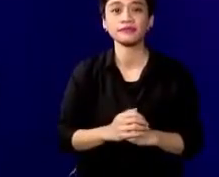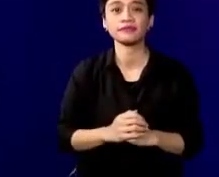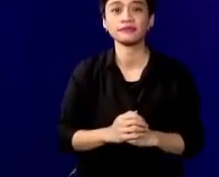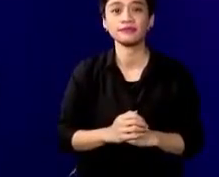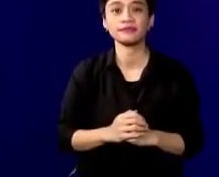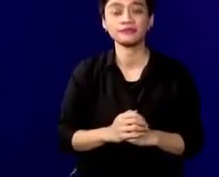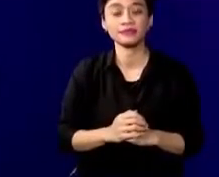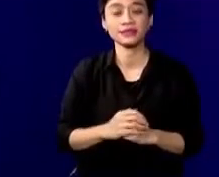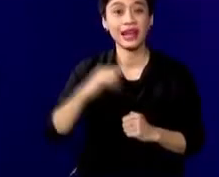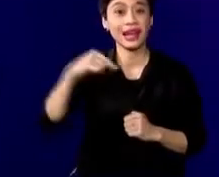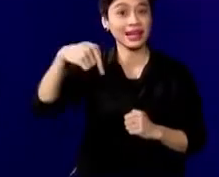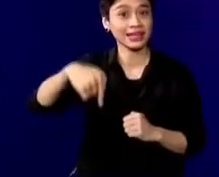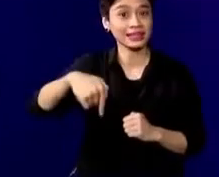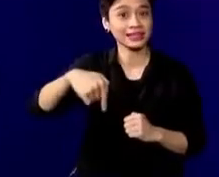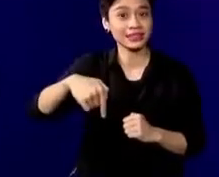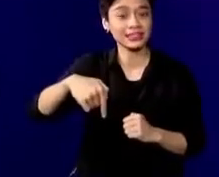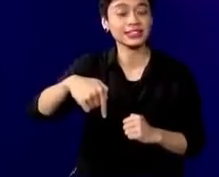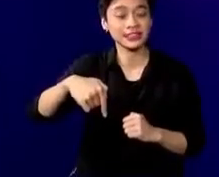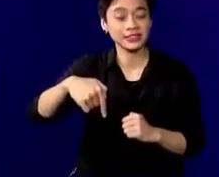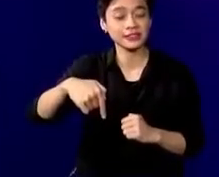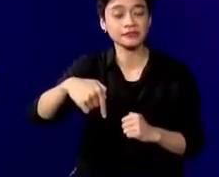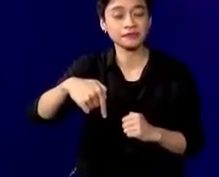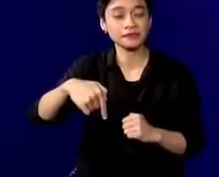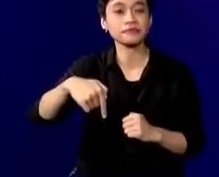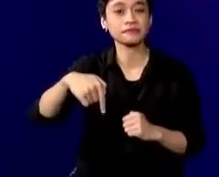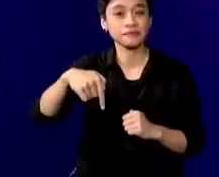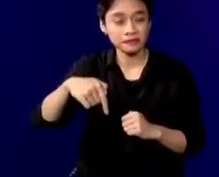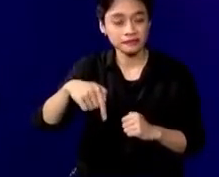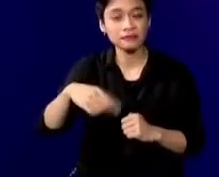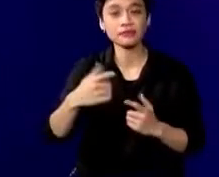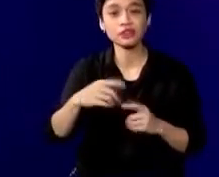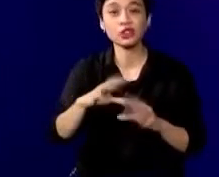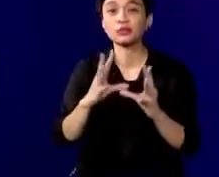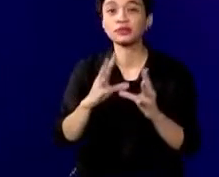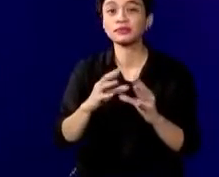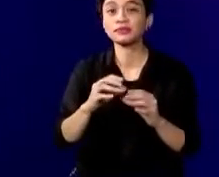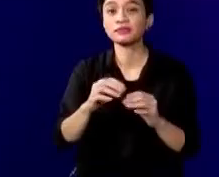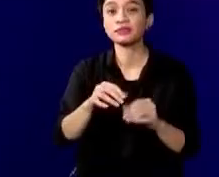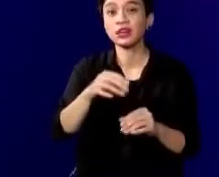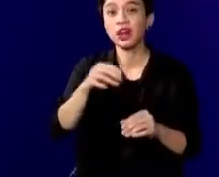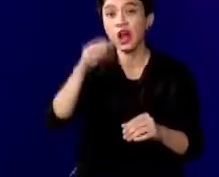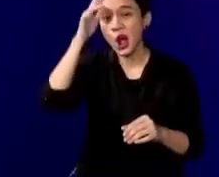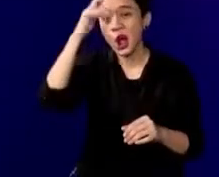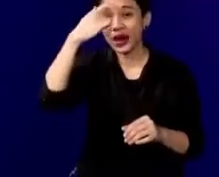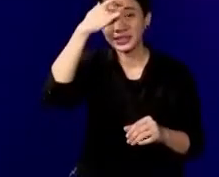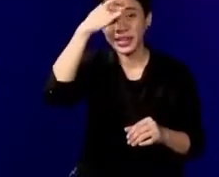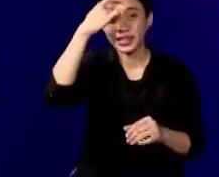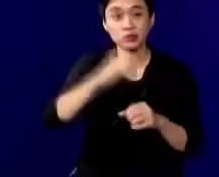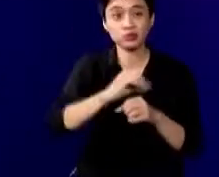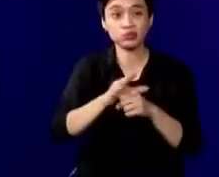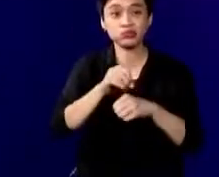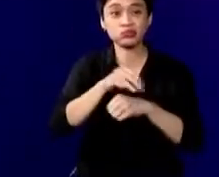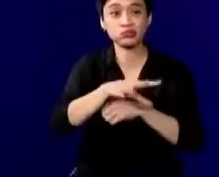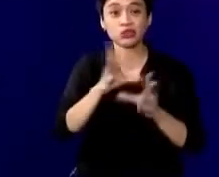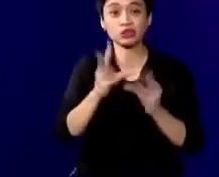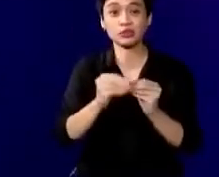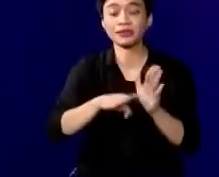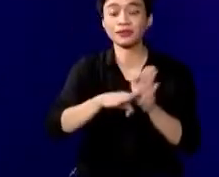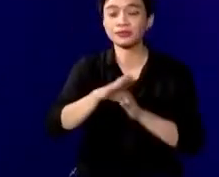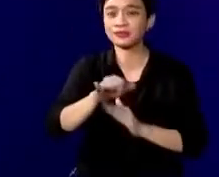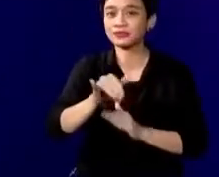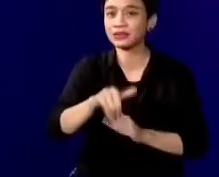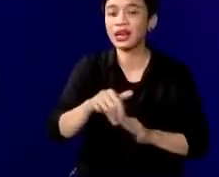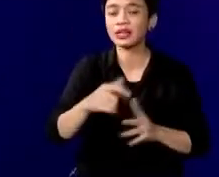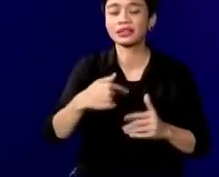kita ketahui ee jumlah ee pasien saat ini aja sudah meningkat kita takutkan